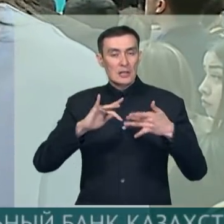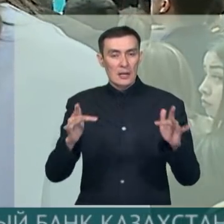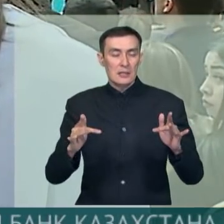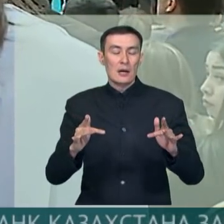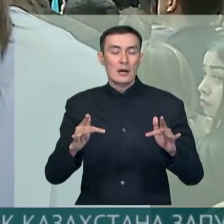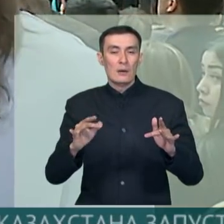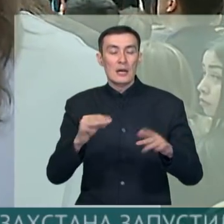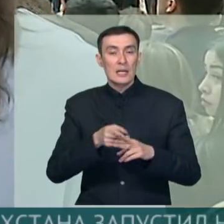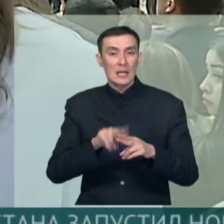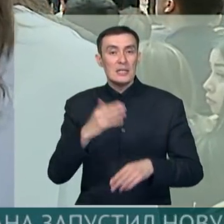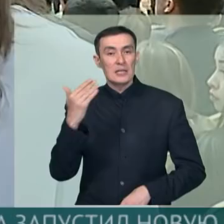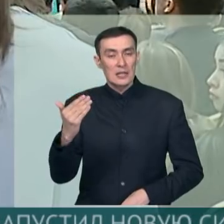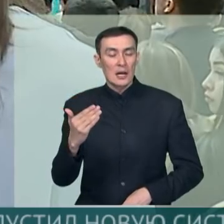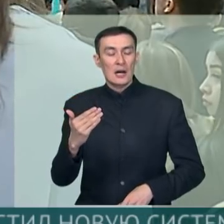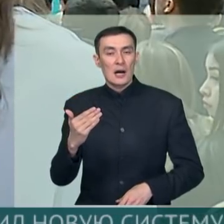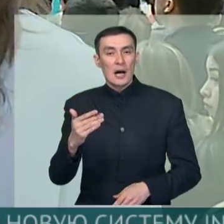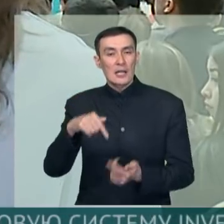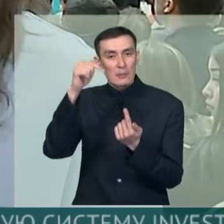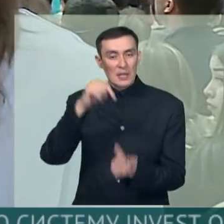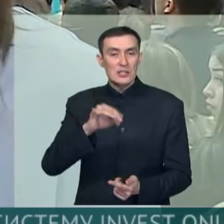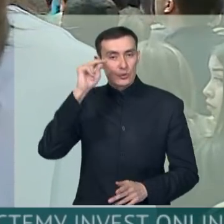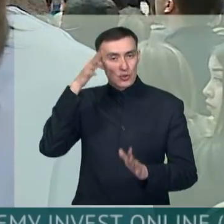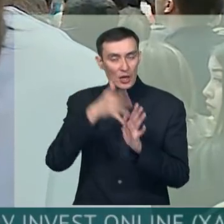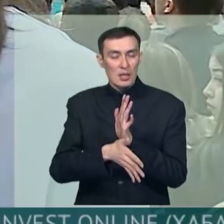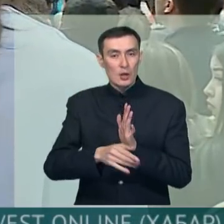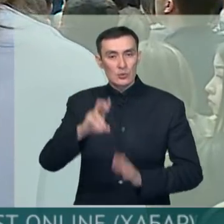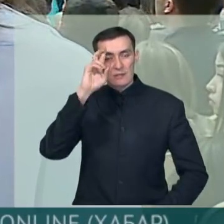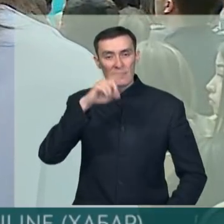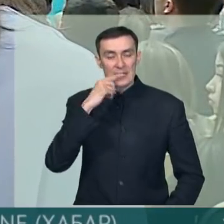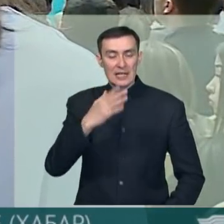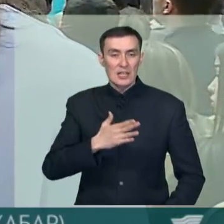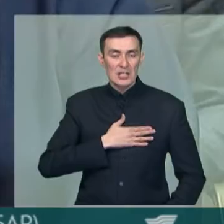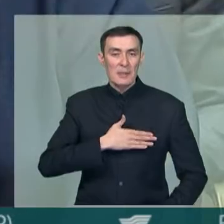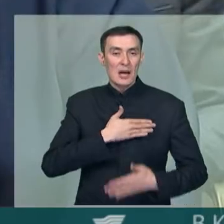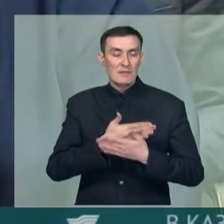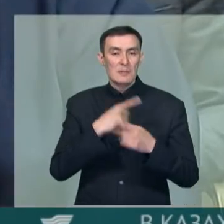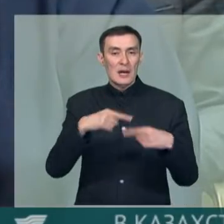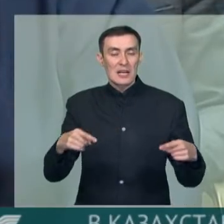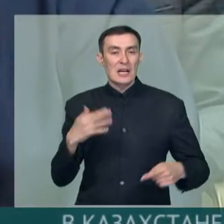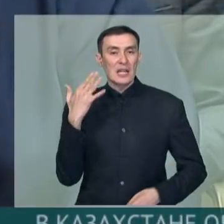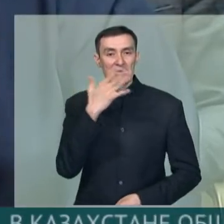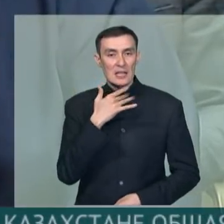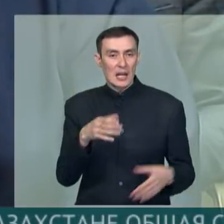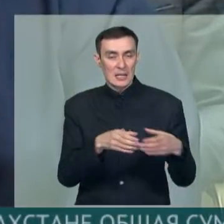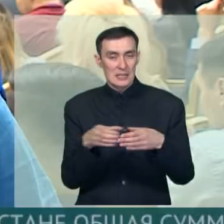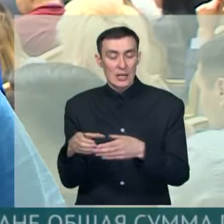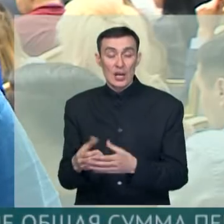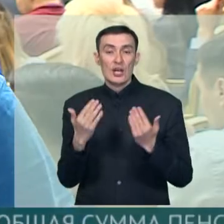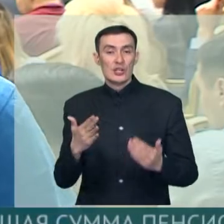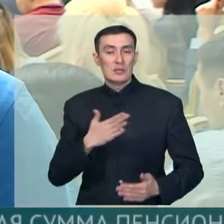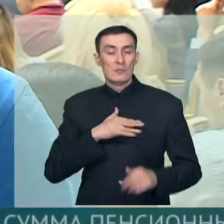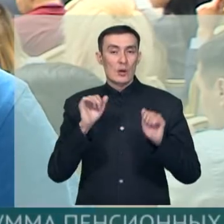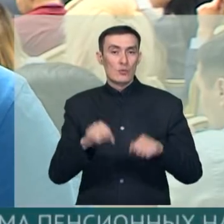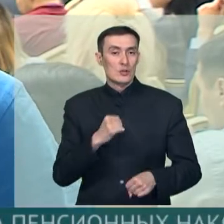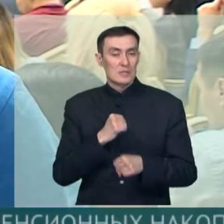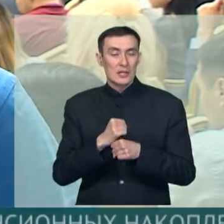«Серпын». То есть это и их социальная адаптация, и изучение государственного языка нашими активистами разных национальностей. Мы сейчас можем делать